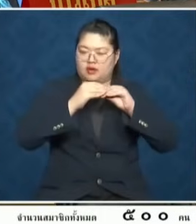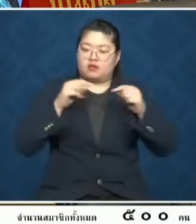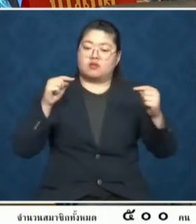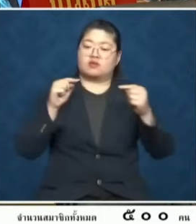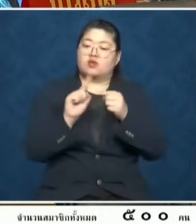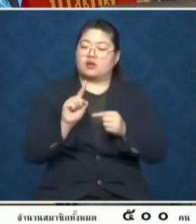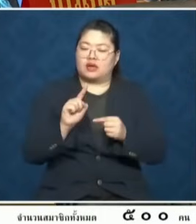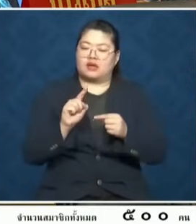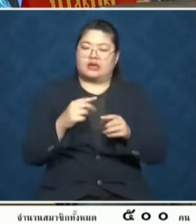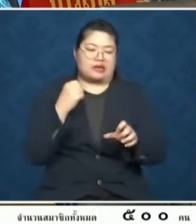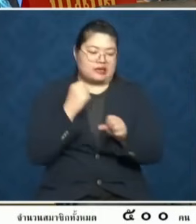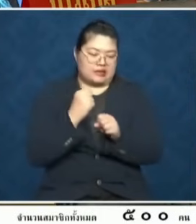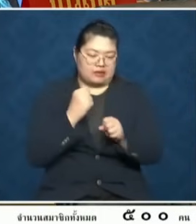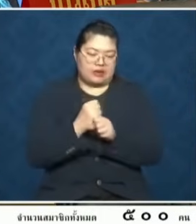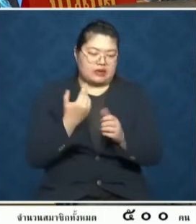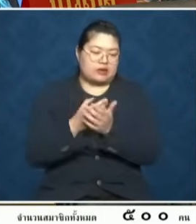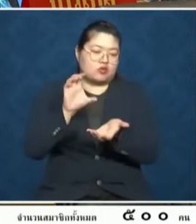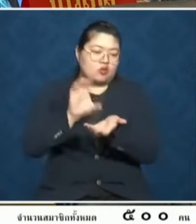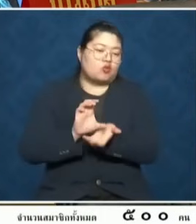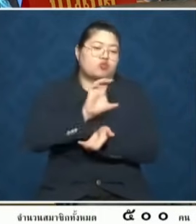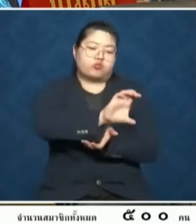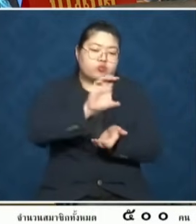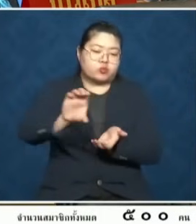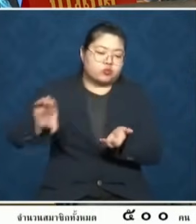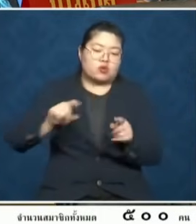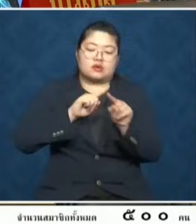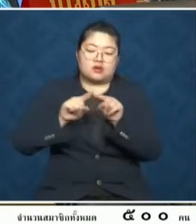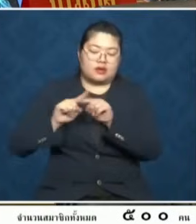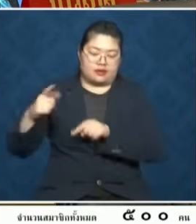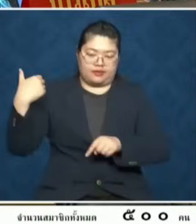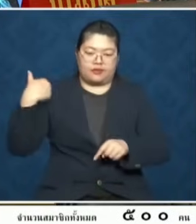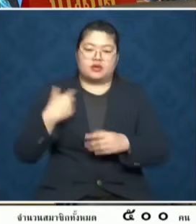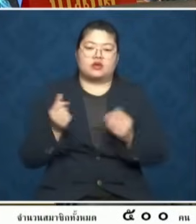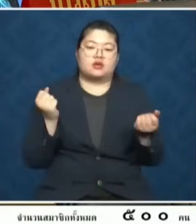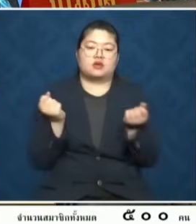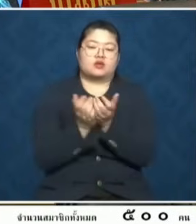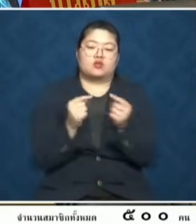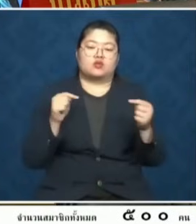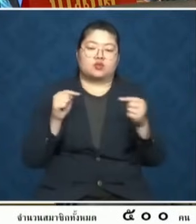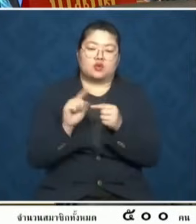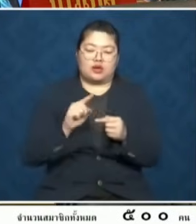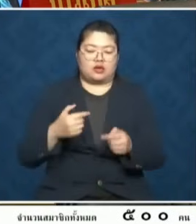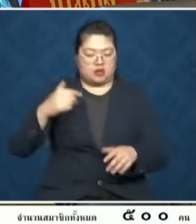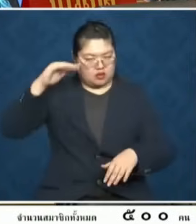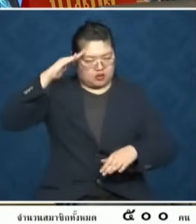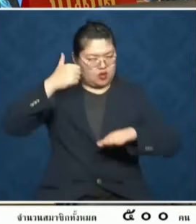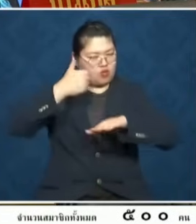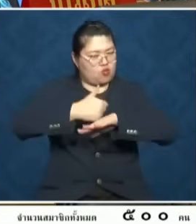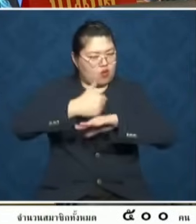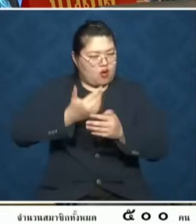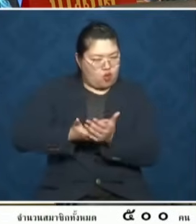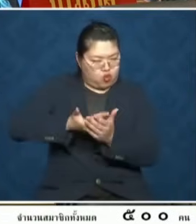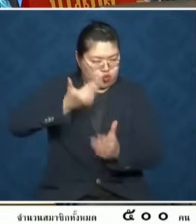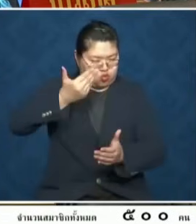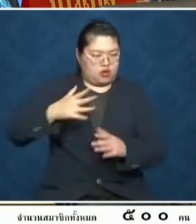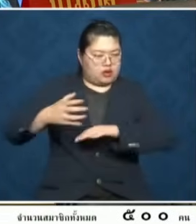ด้วยภารกิจที่ใหญ่ยิ่งในการนำงบไปลงทุนในธุรกิจค่ะส่งผลตามมาด้วยทรัพย์สินและอำนาจของทหารระดับนาย